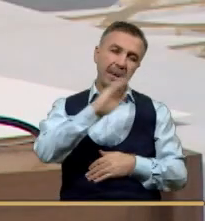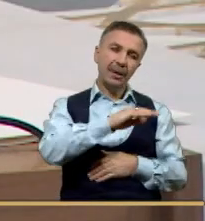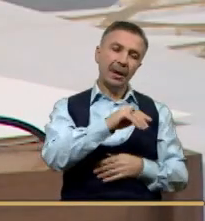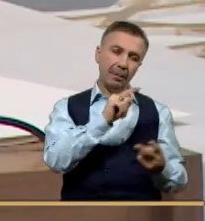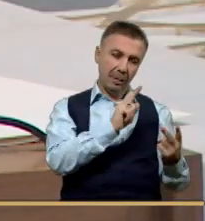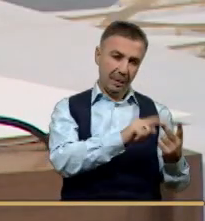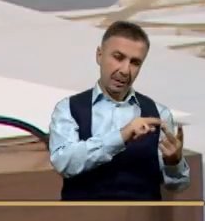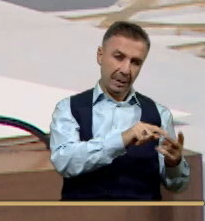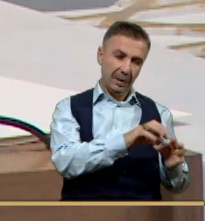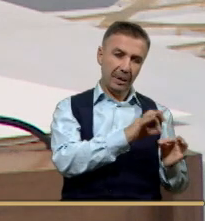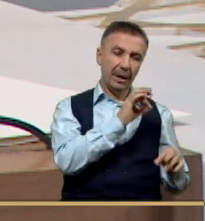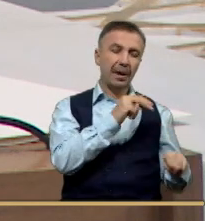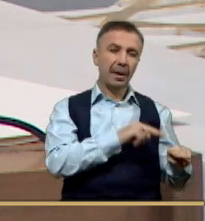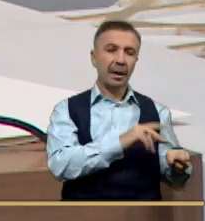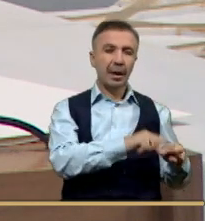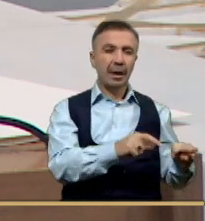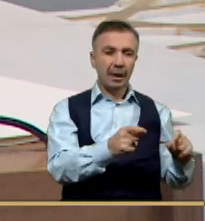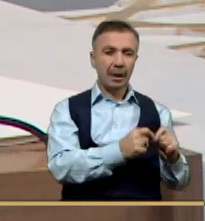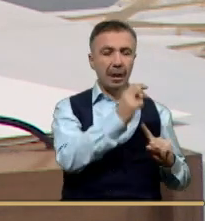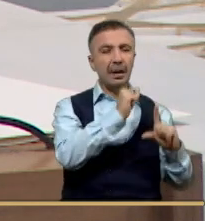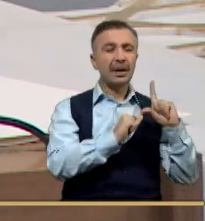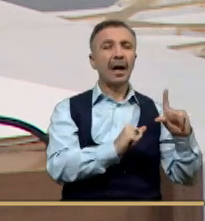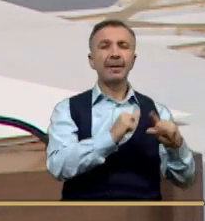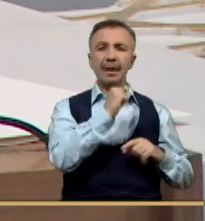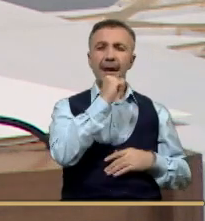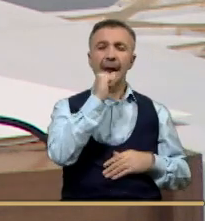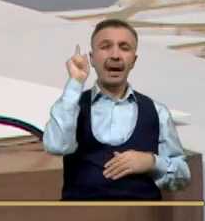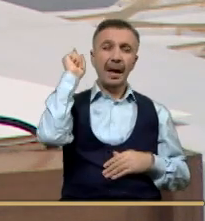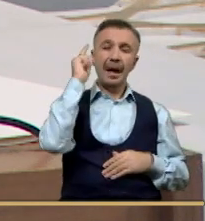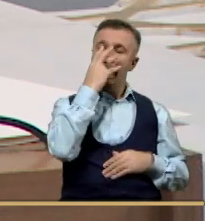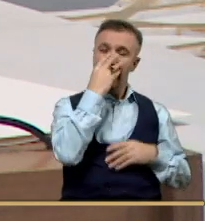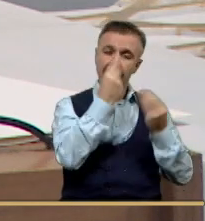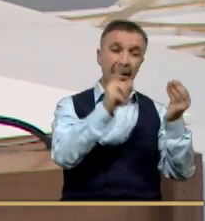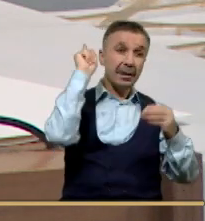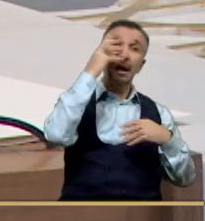edilmedi ki bu da Kabil'in hediyesiydi.